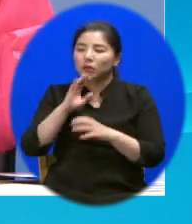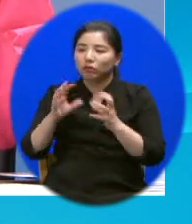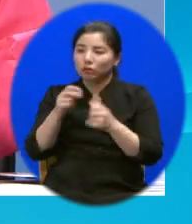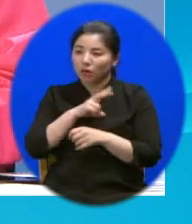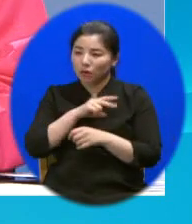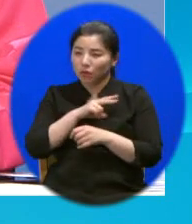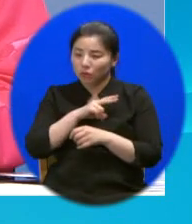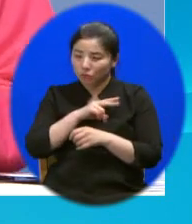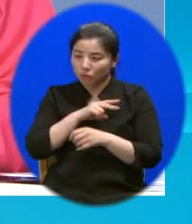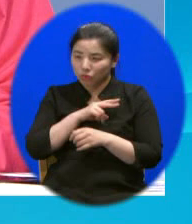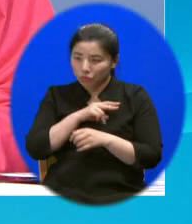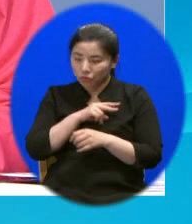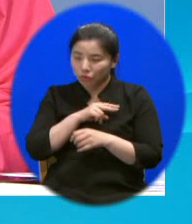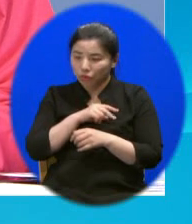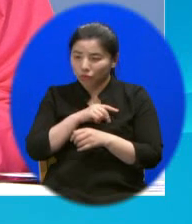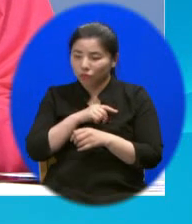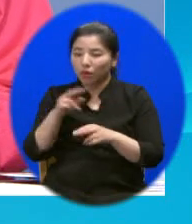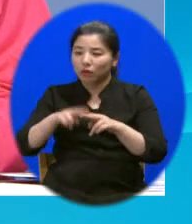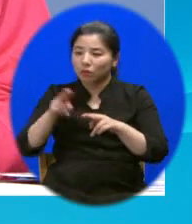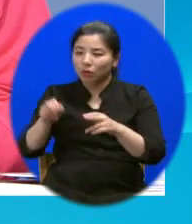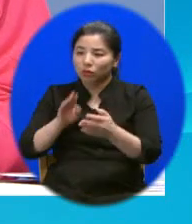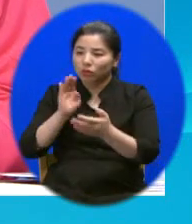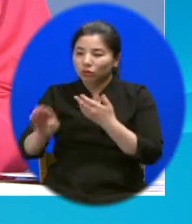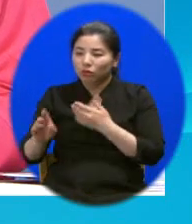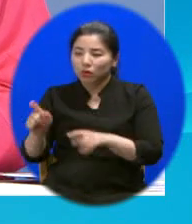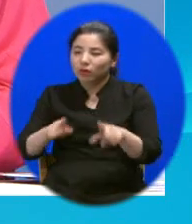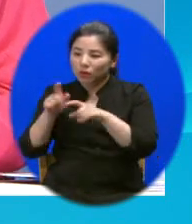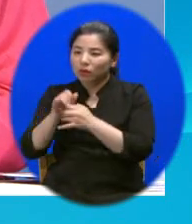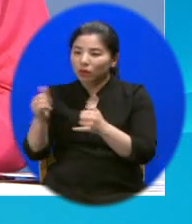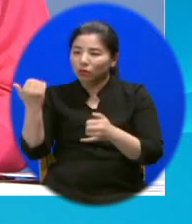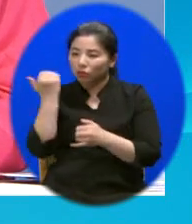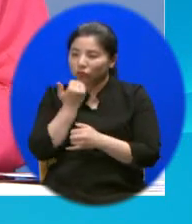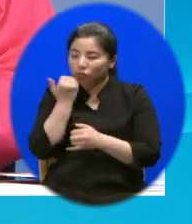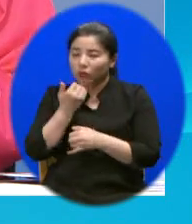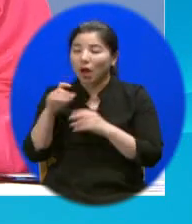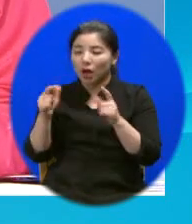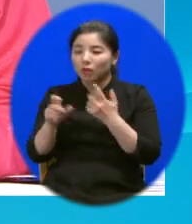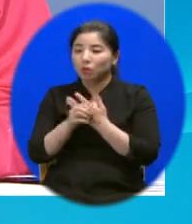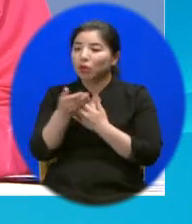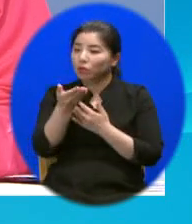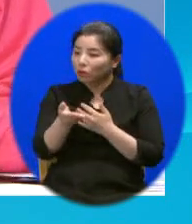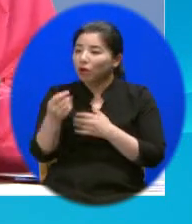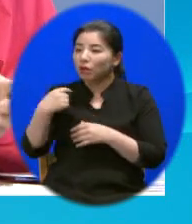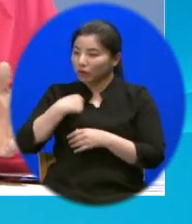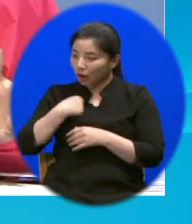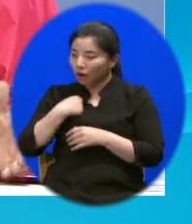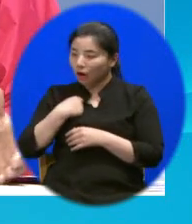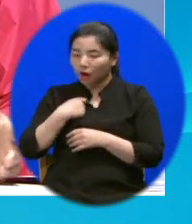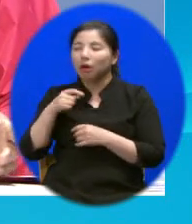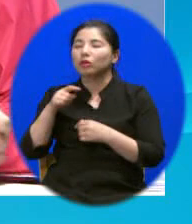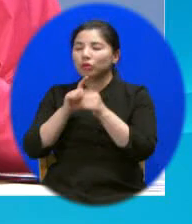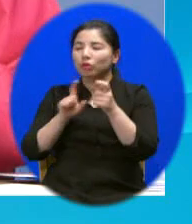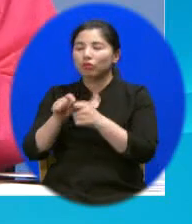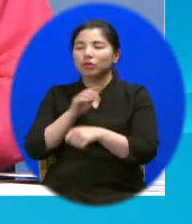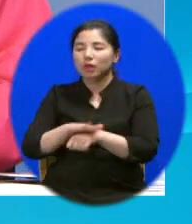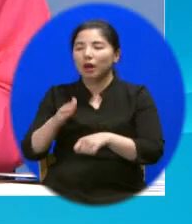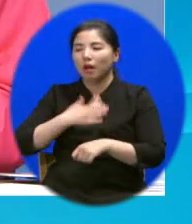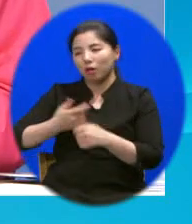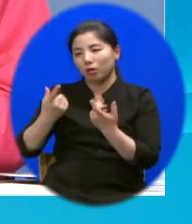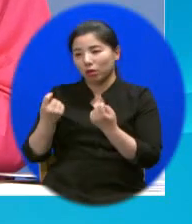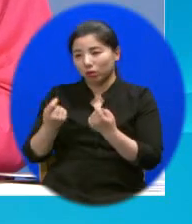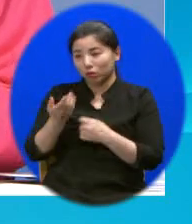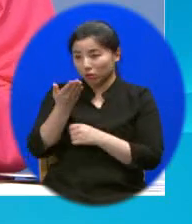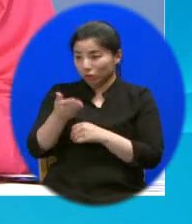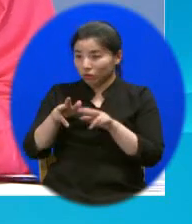그만두고 여기서 살 사람이 누군지 아니면 이 무선 후보님 이제 경제에서 이제 저는 더 잘할 것 같애 우리 이